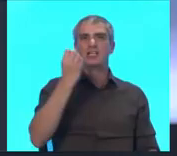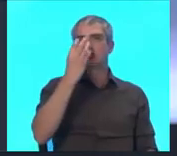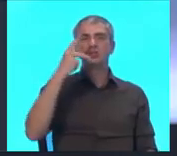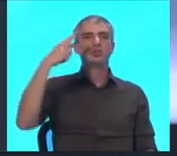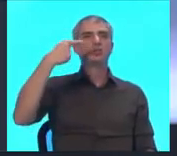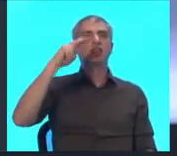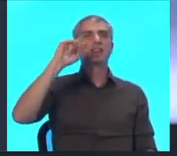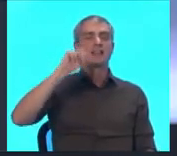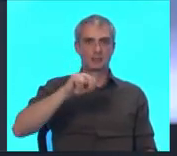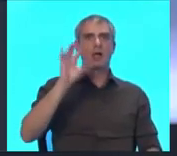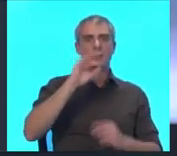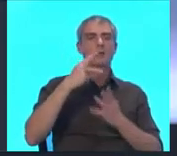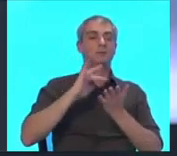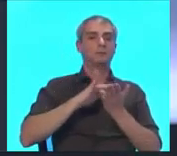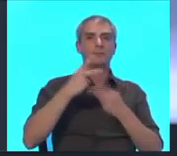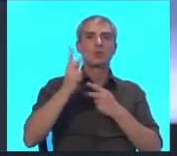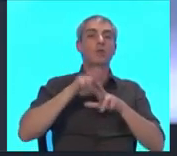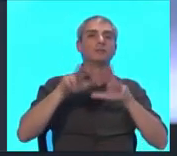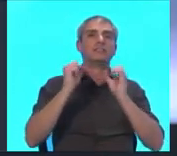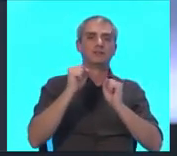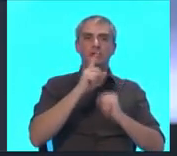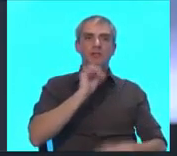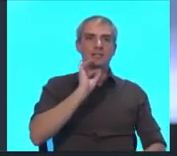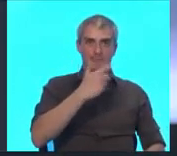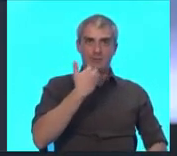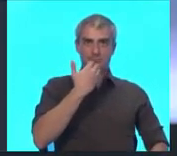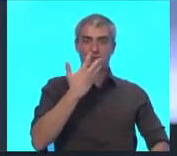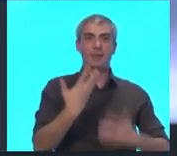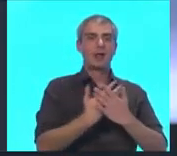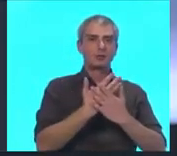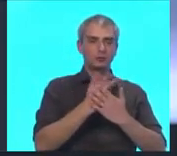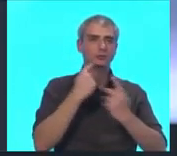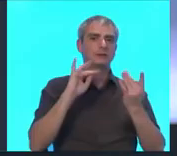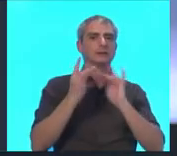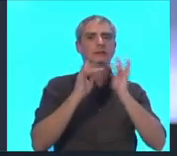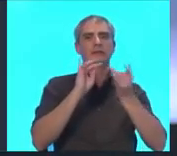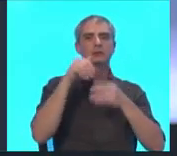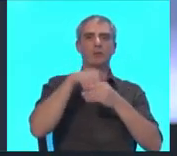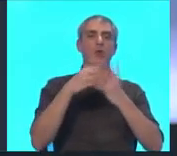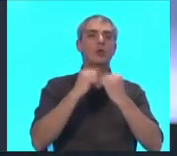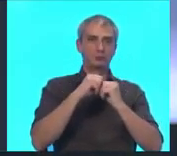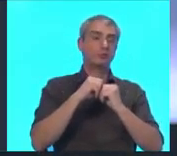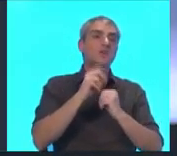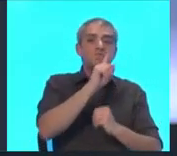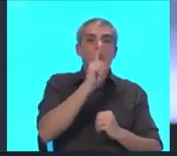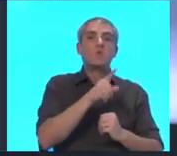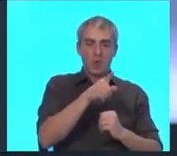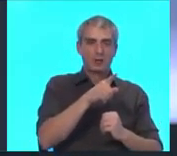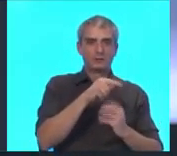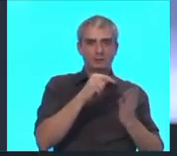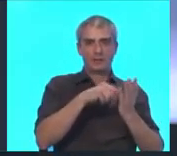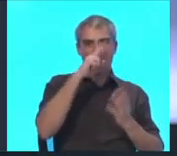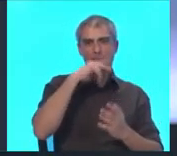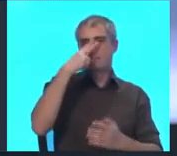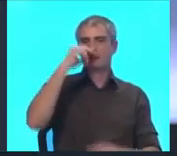מאושפזת במצב קשה. אמה מספרת היום לכאן חדשות על הסכסוך המשפחתי שגרם ככל הנראה לניסיון הרצח.